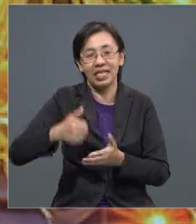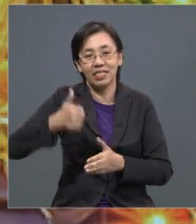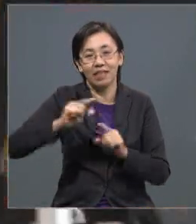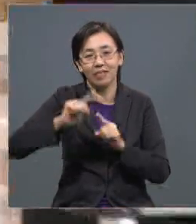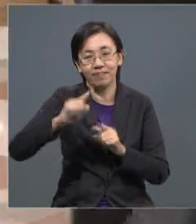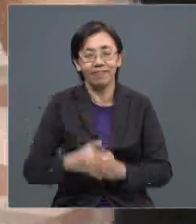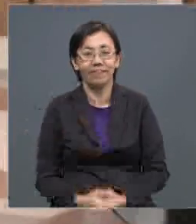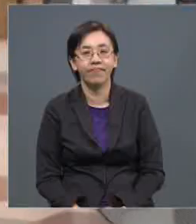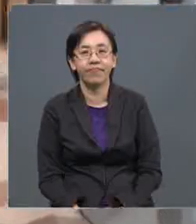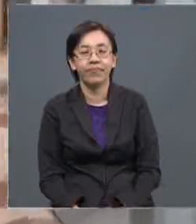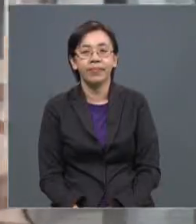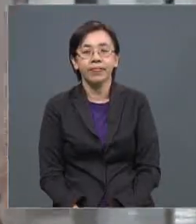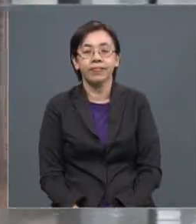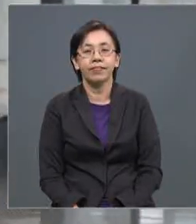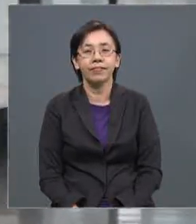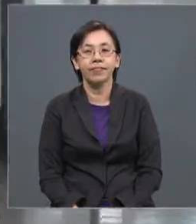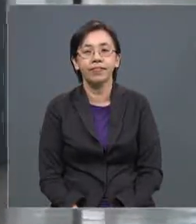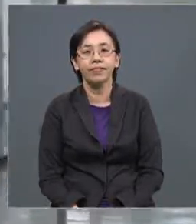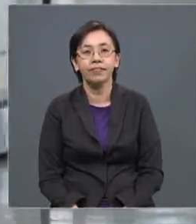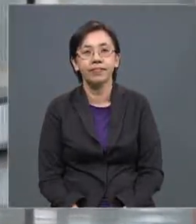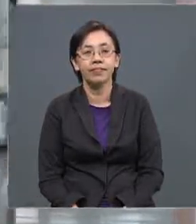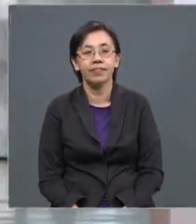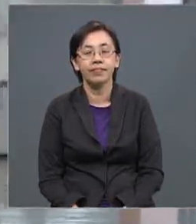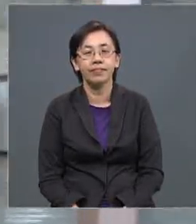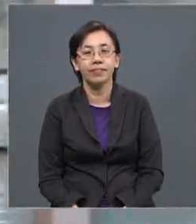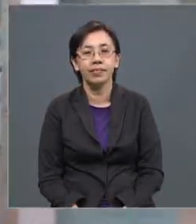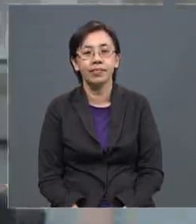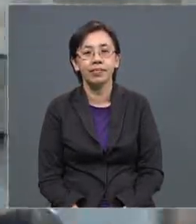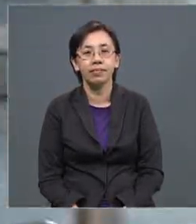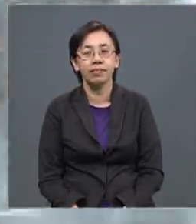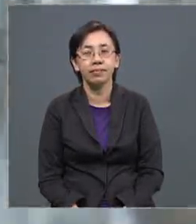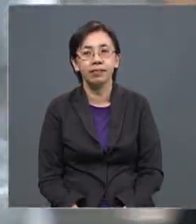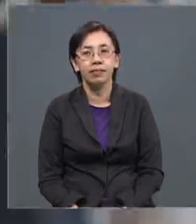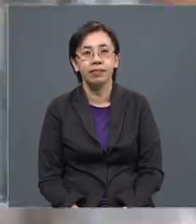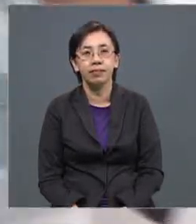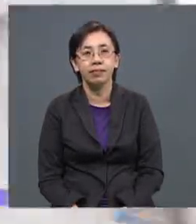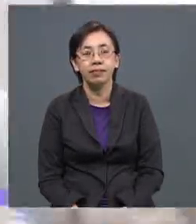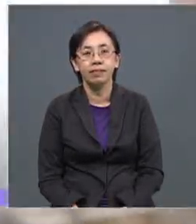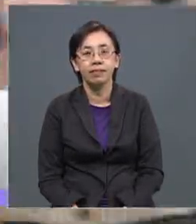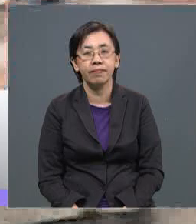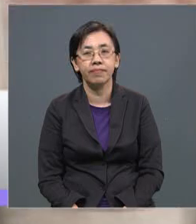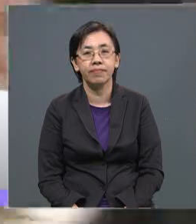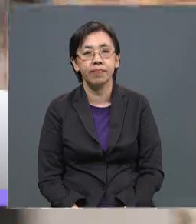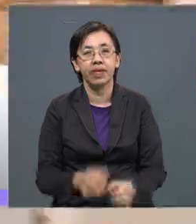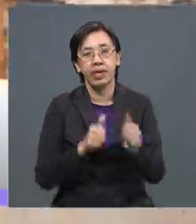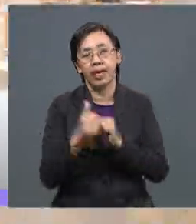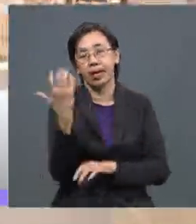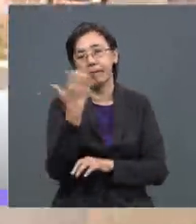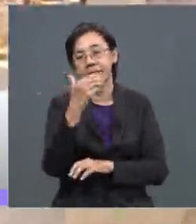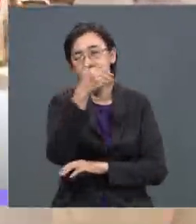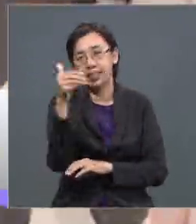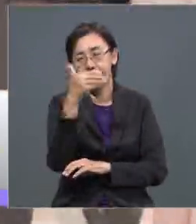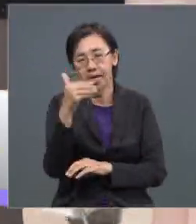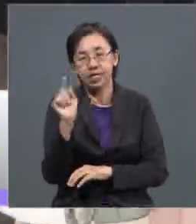ครับนักศึกษามหาวิทยาลัยเทคโนโลยีราชมงคลธัญบุรีที่เข้าร่วมการแข่งขันทักษะคอมพิวเตอร์ระดับนานาชาติที่รั